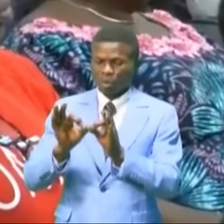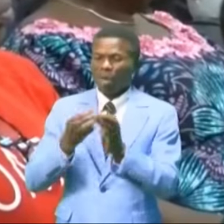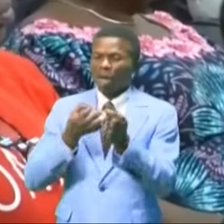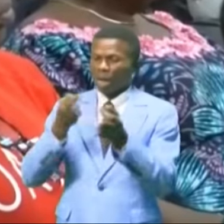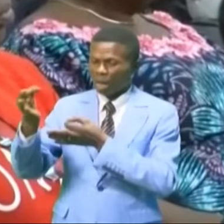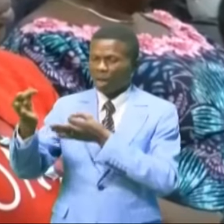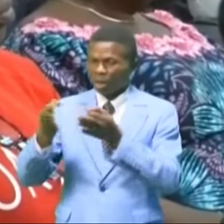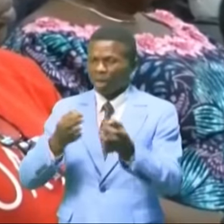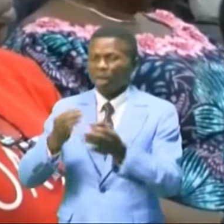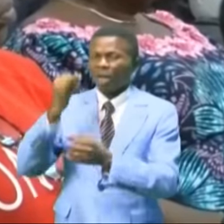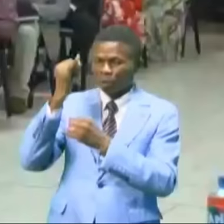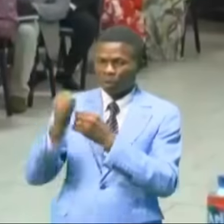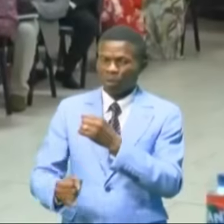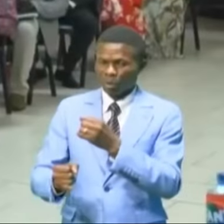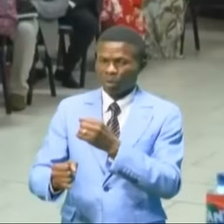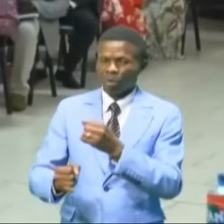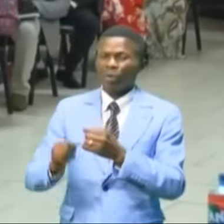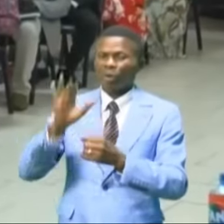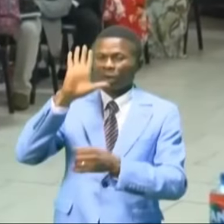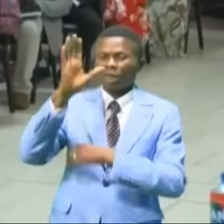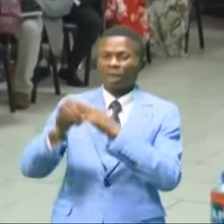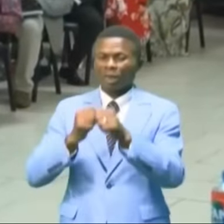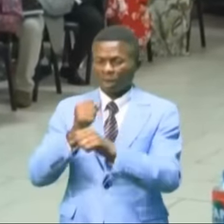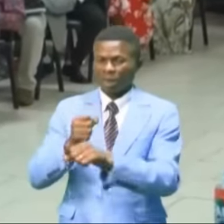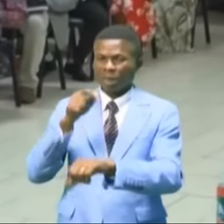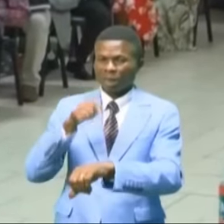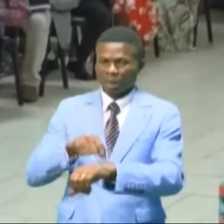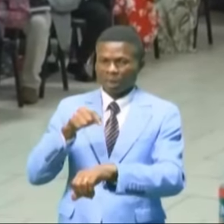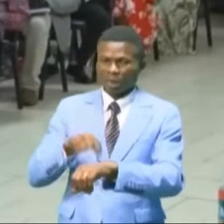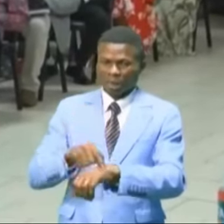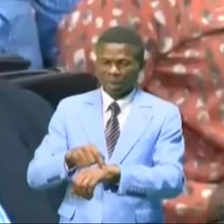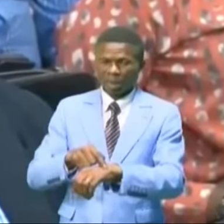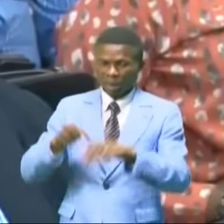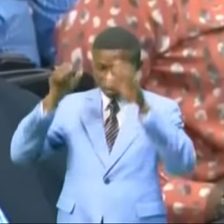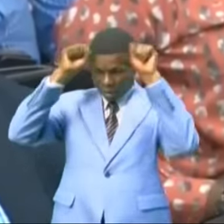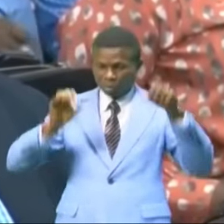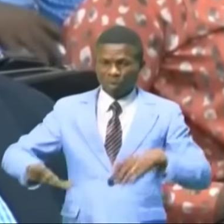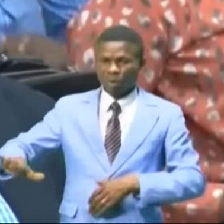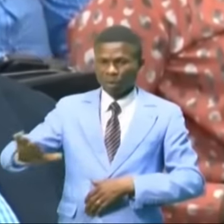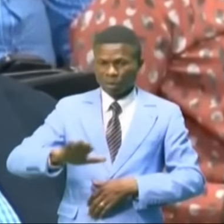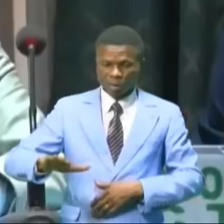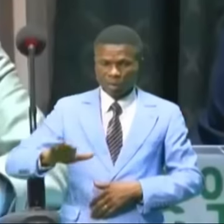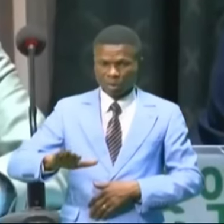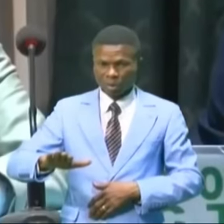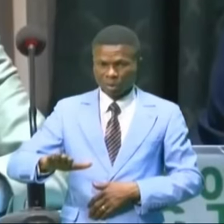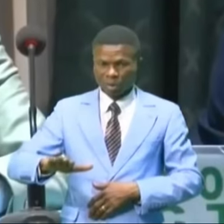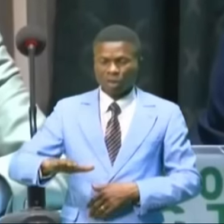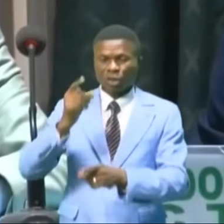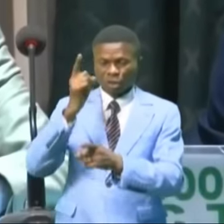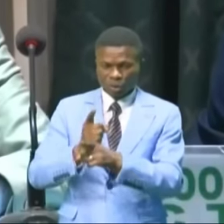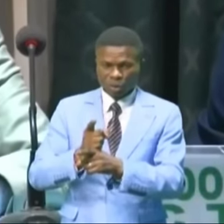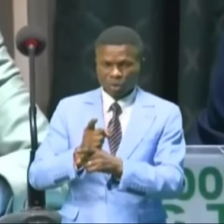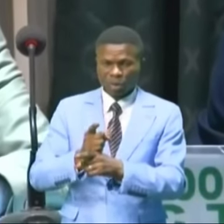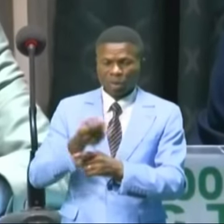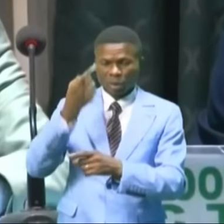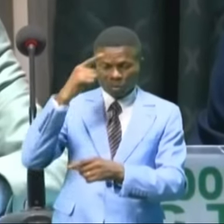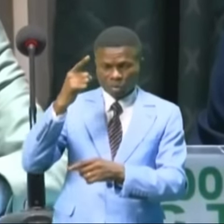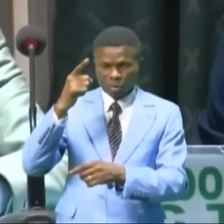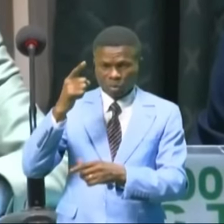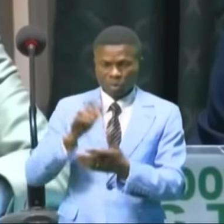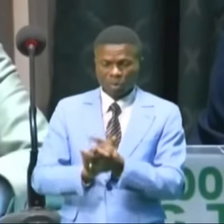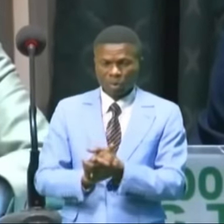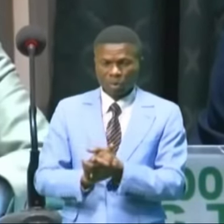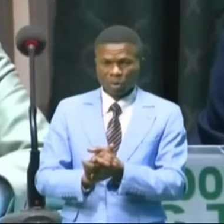à la fin d'un mandat, c'est le mandat du président de la République, plus précisément pour cette